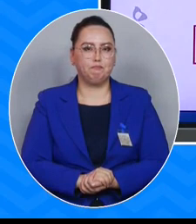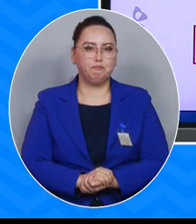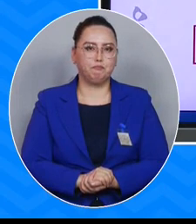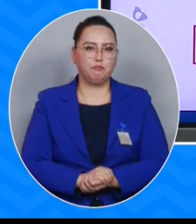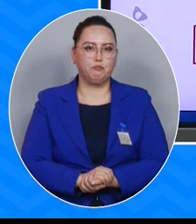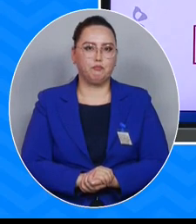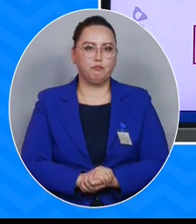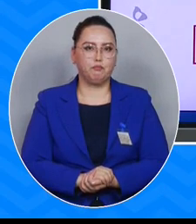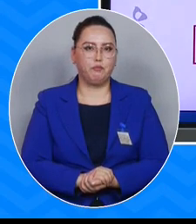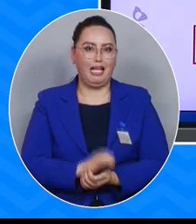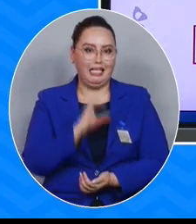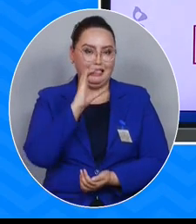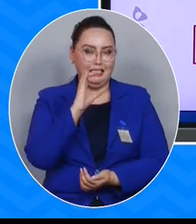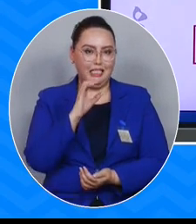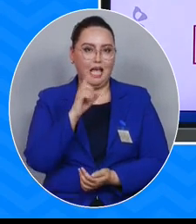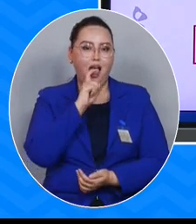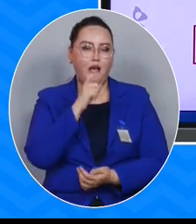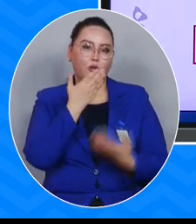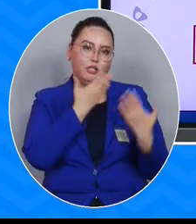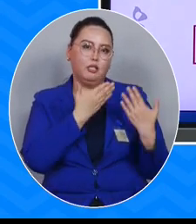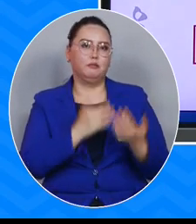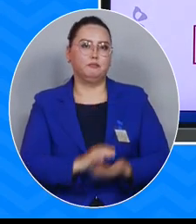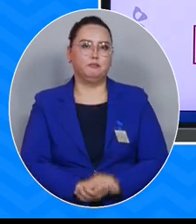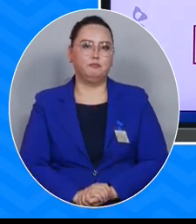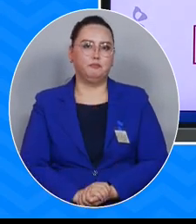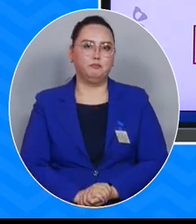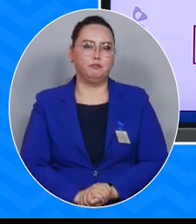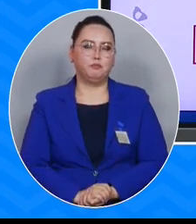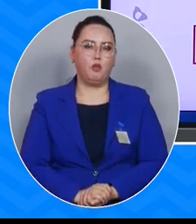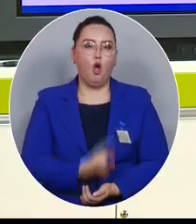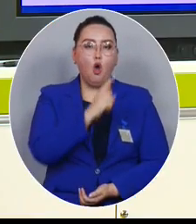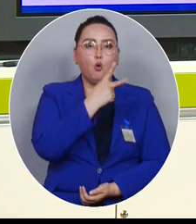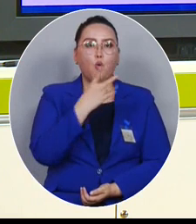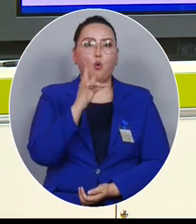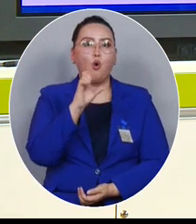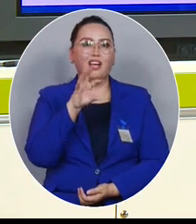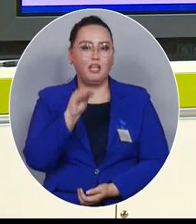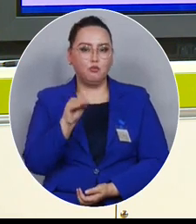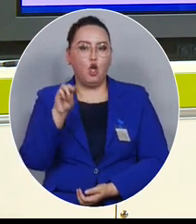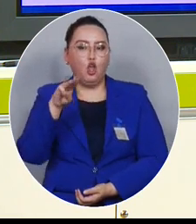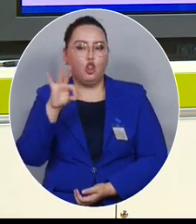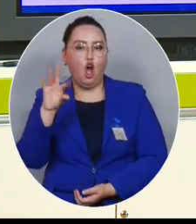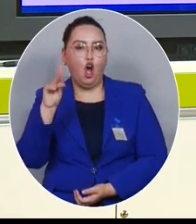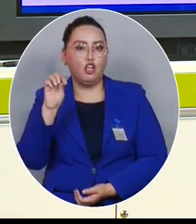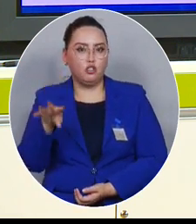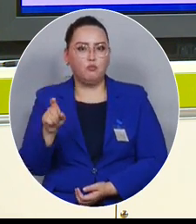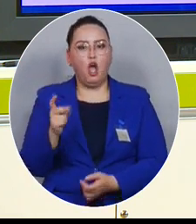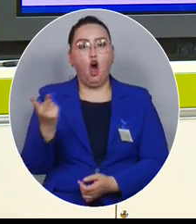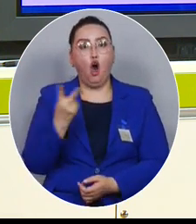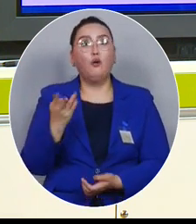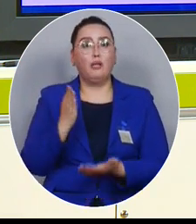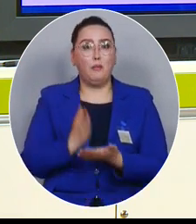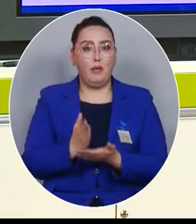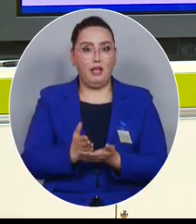үйлэвдлээж алтхан толпог зэрэгсүйлэм өзүйлсэн тул хүүрнэмж, тоджмж хососын хэбмайг сэй. Задахэр энэ